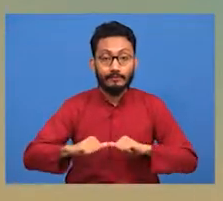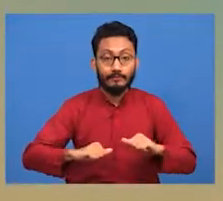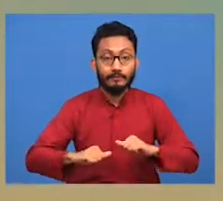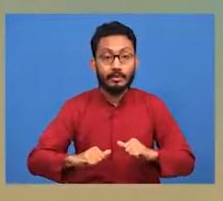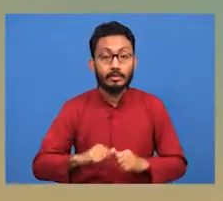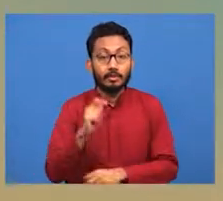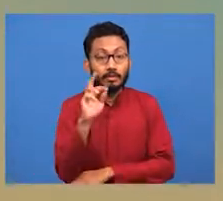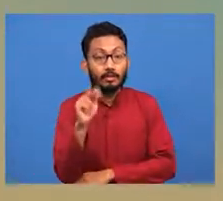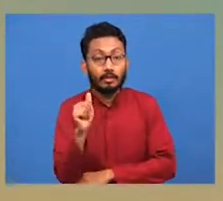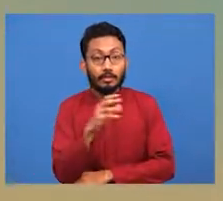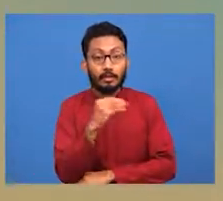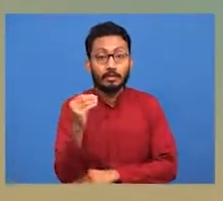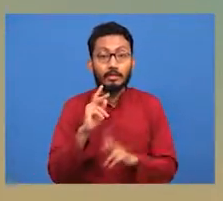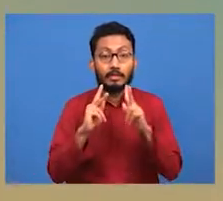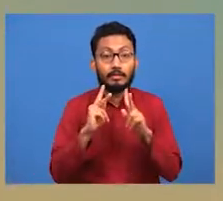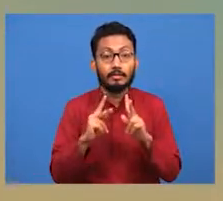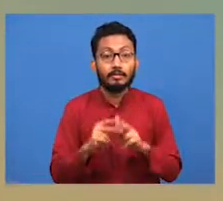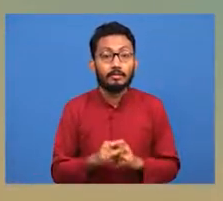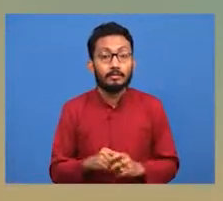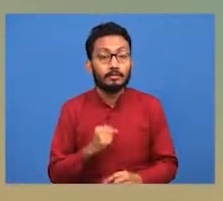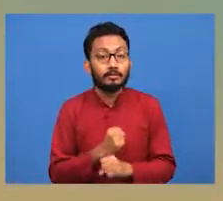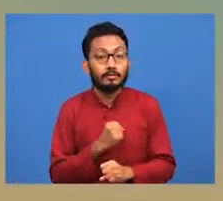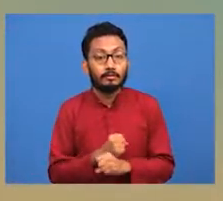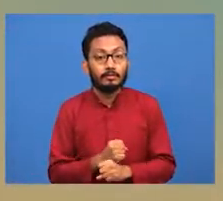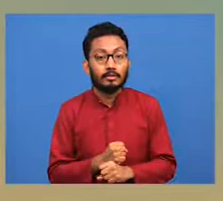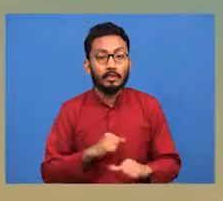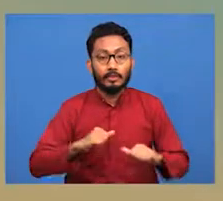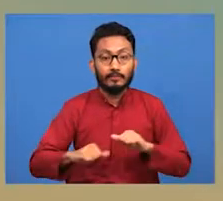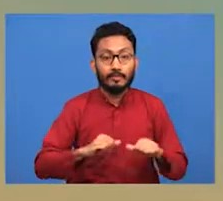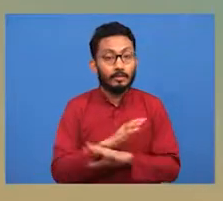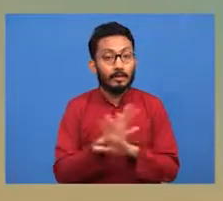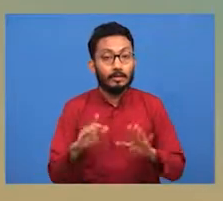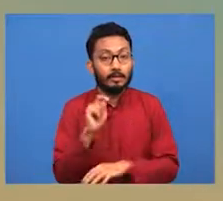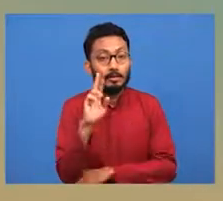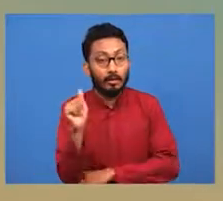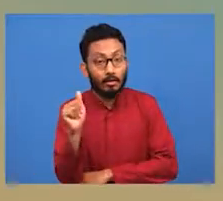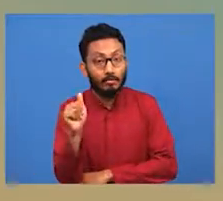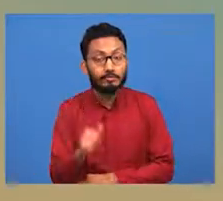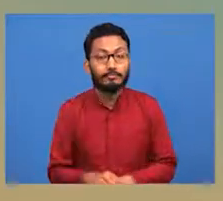Pertama, mencuci. Kedua, tersenyum.